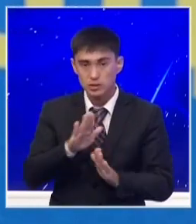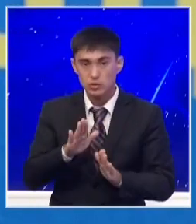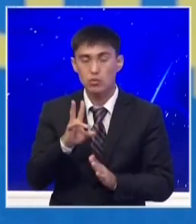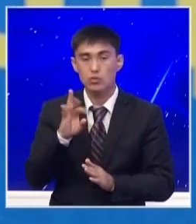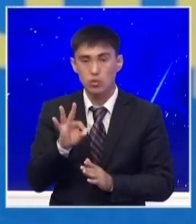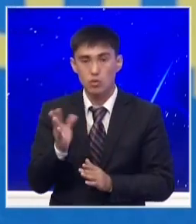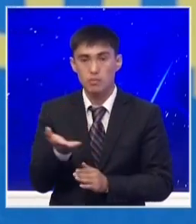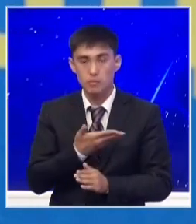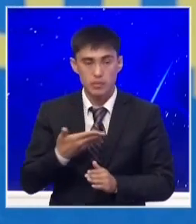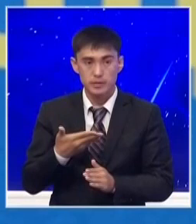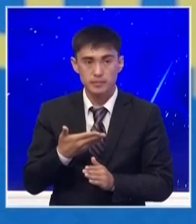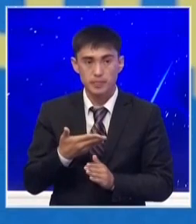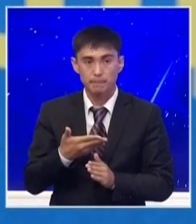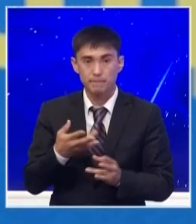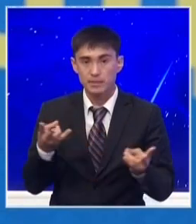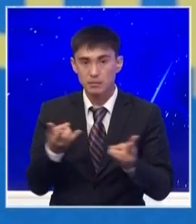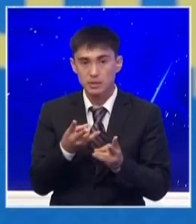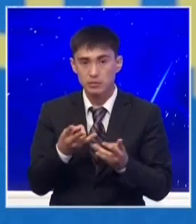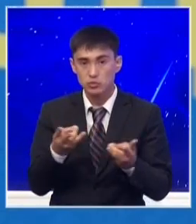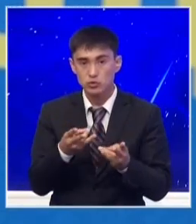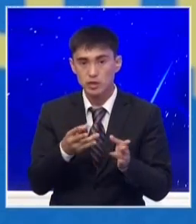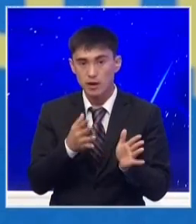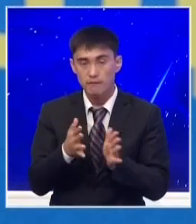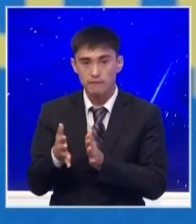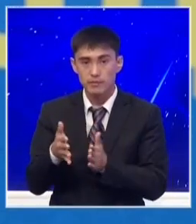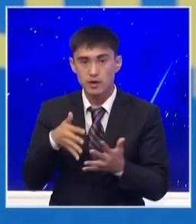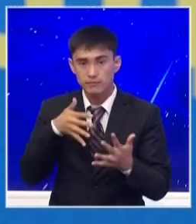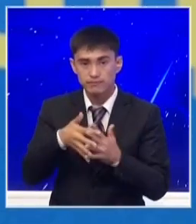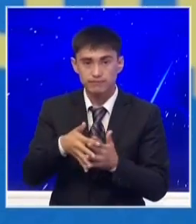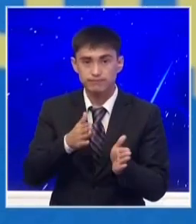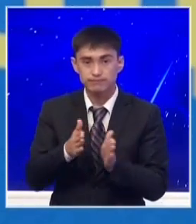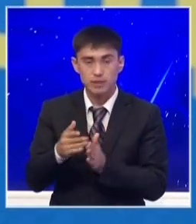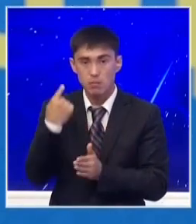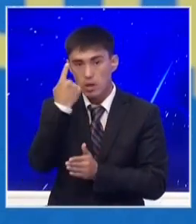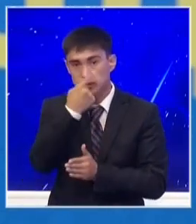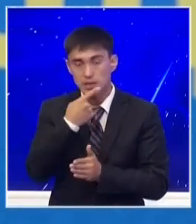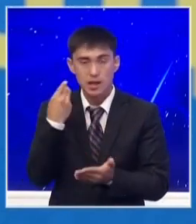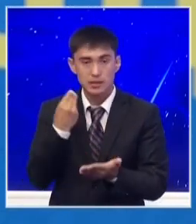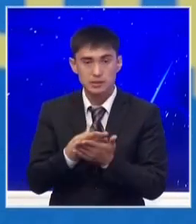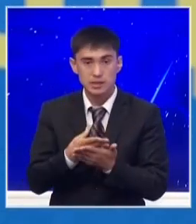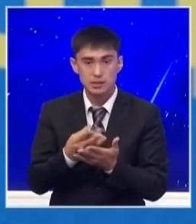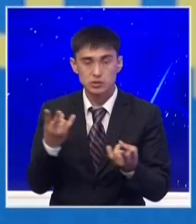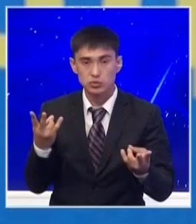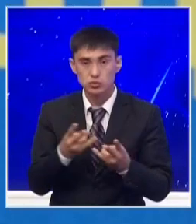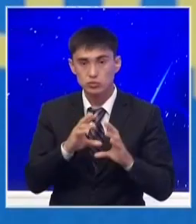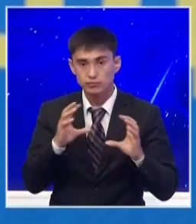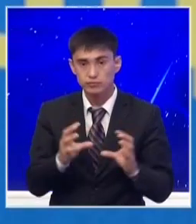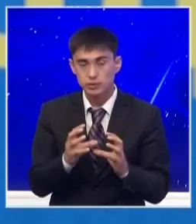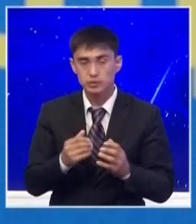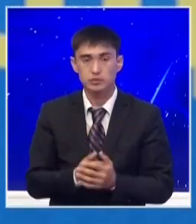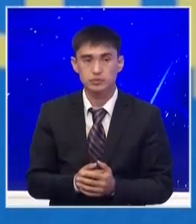же время, по мере необходимости, надо адаптировать наши исконно национальные ценности под